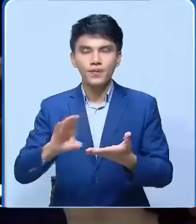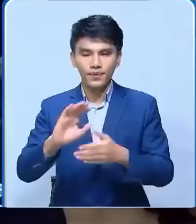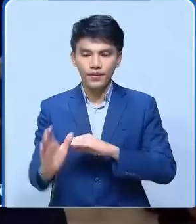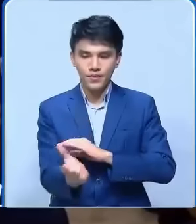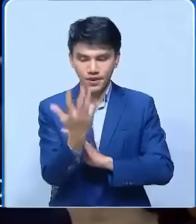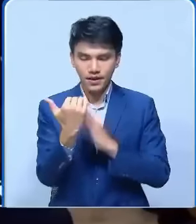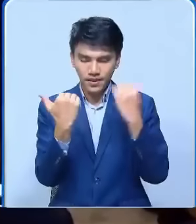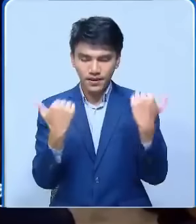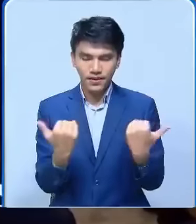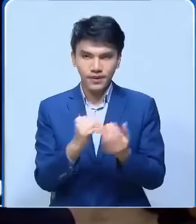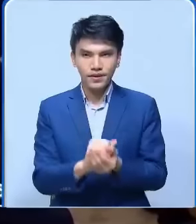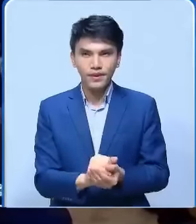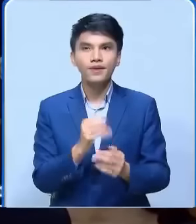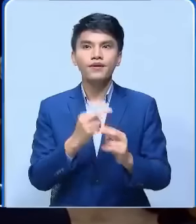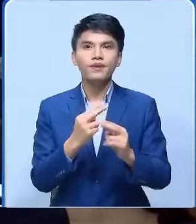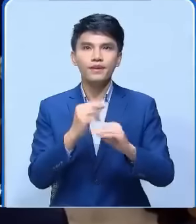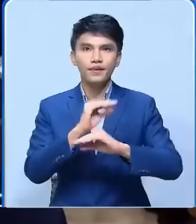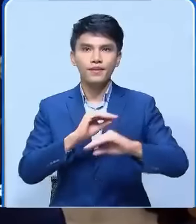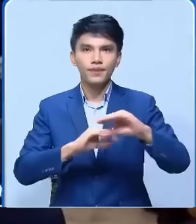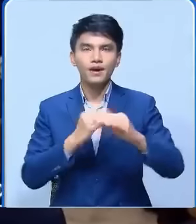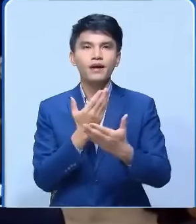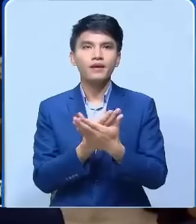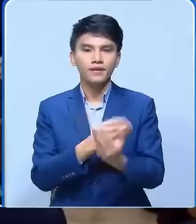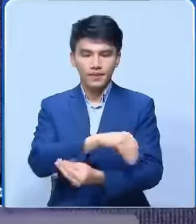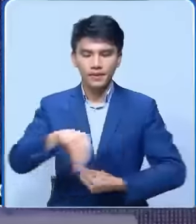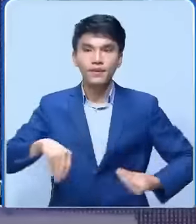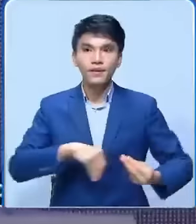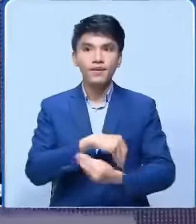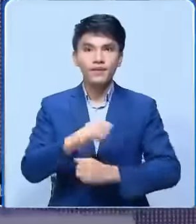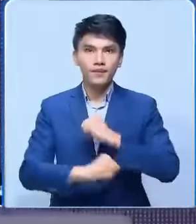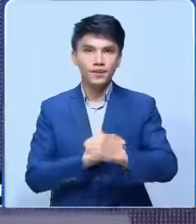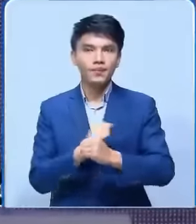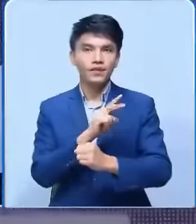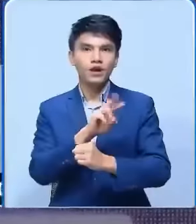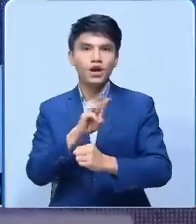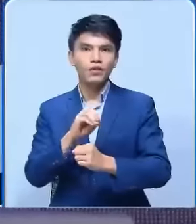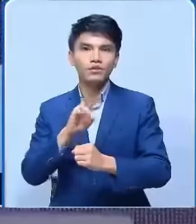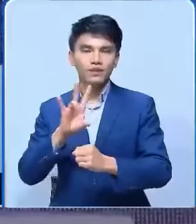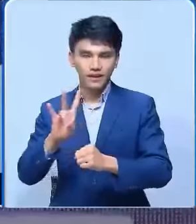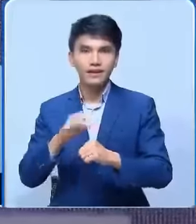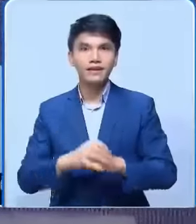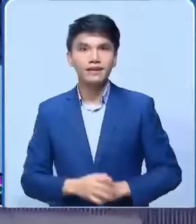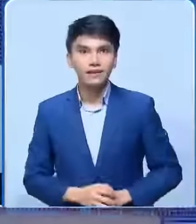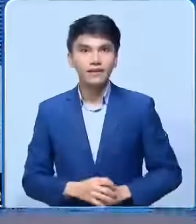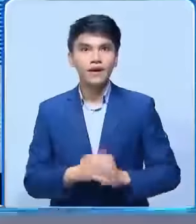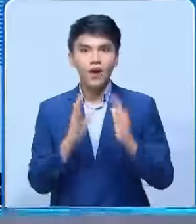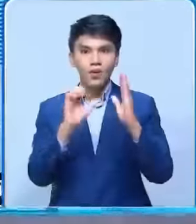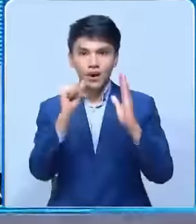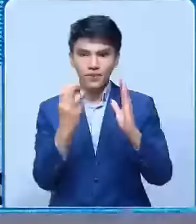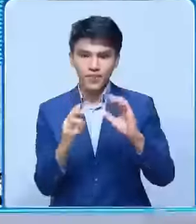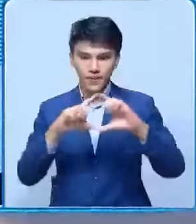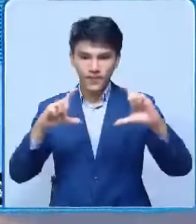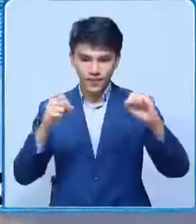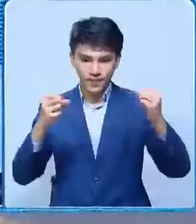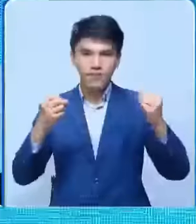านี้ที่เราบอกกันว่าชื่อโครงการเขาคือโครงการกระตุ้นเศรษฐกิจปี2567ผ่านผู้มีบัตรสวัสดิการแห่งรั